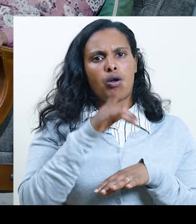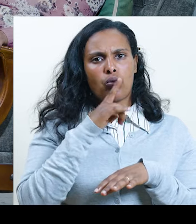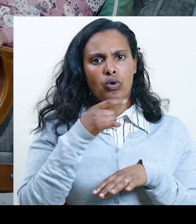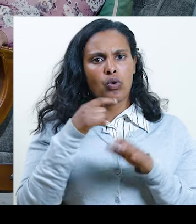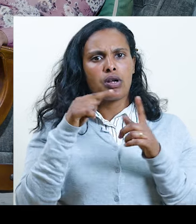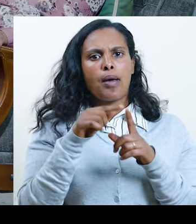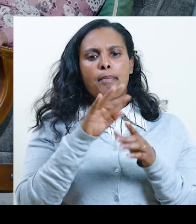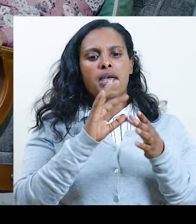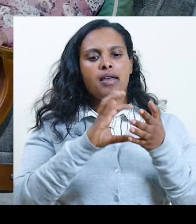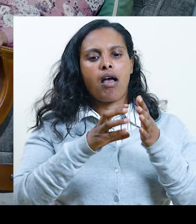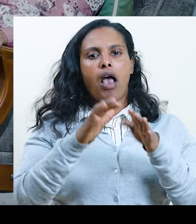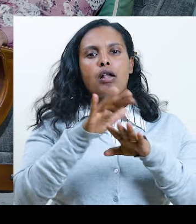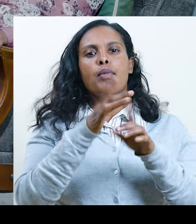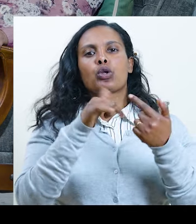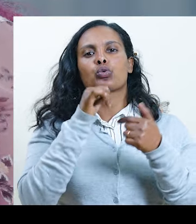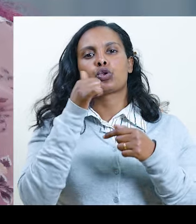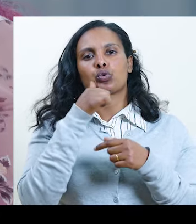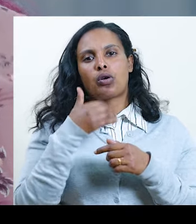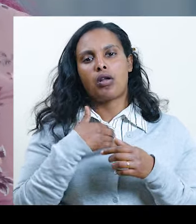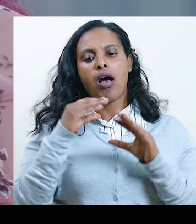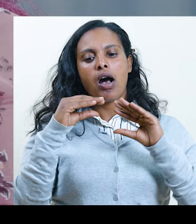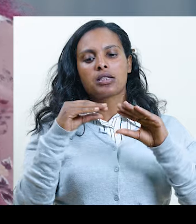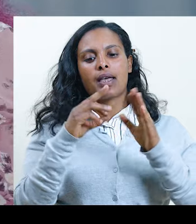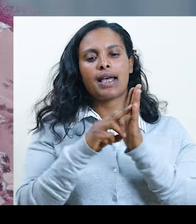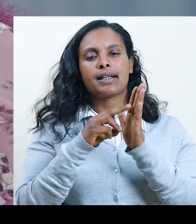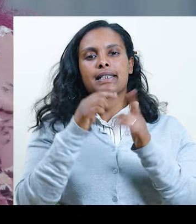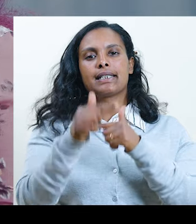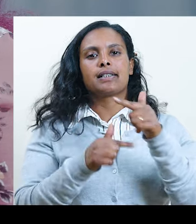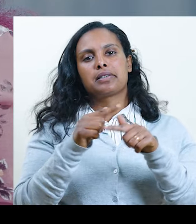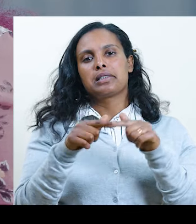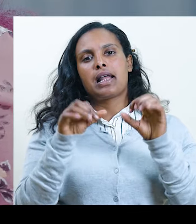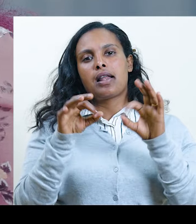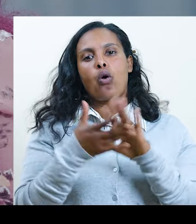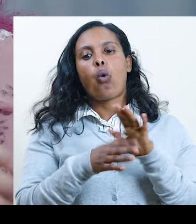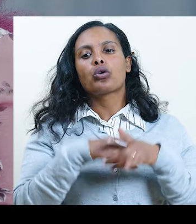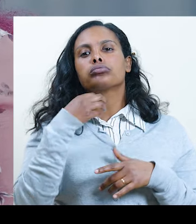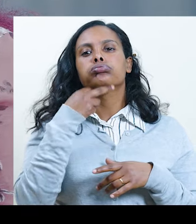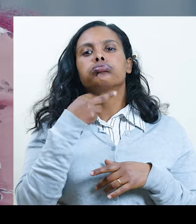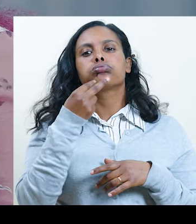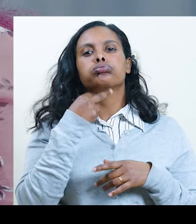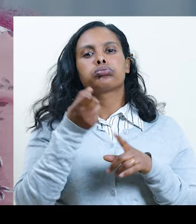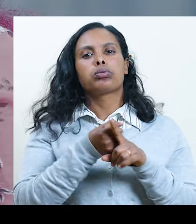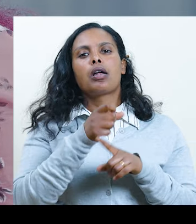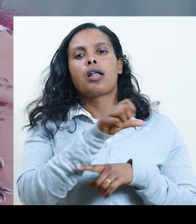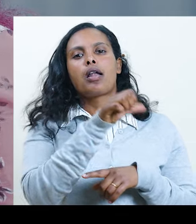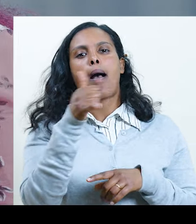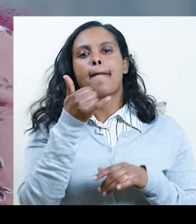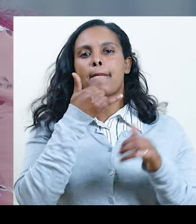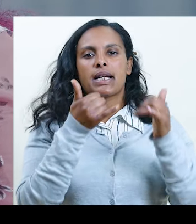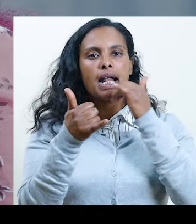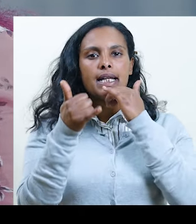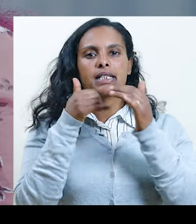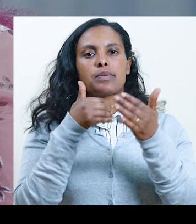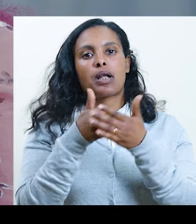አሉ እንደዚህ ወደ ሚዲያው ያልወጡ። ስለዚህ አስተማሪ የህግ ሂደት ስለሌለው ወጥተን ብንጮ ብንናገር ሌላ